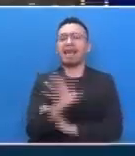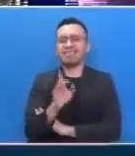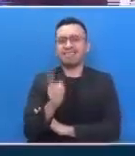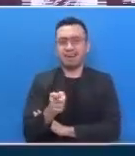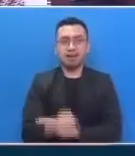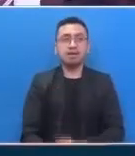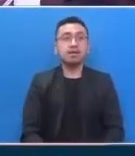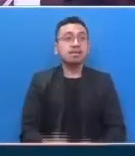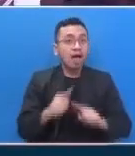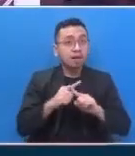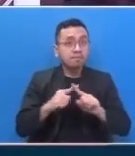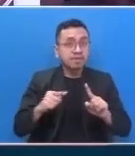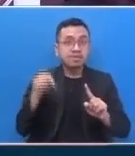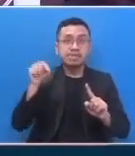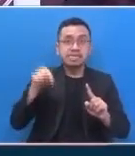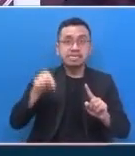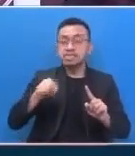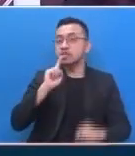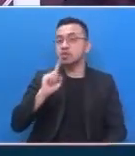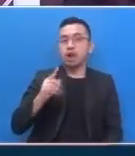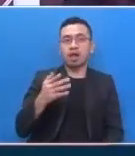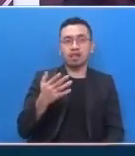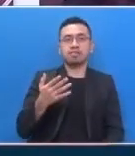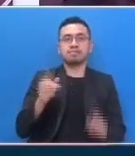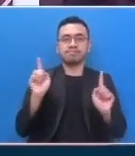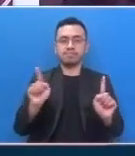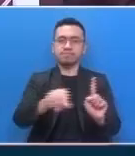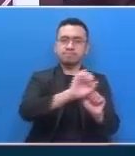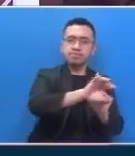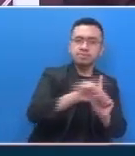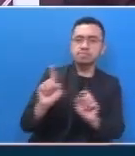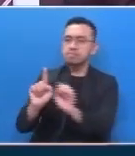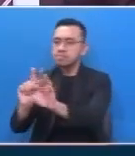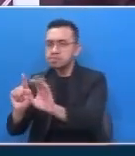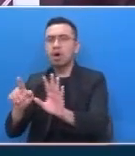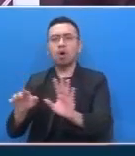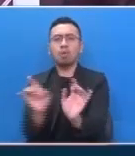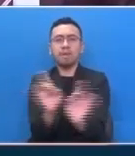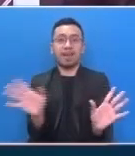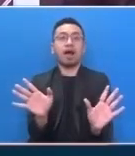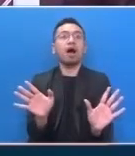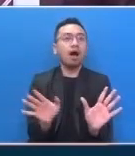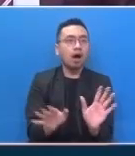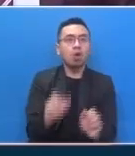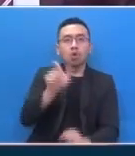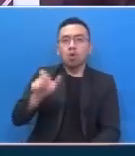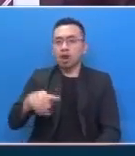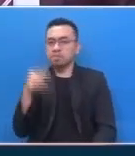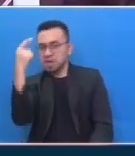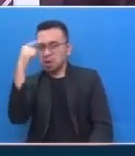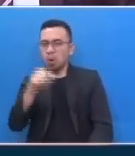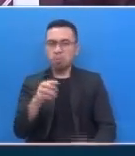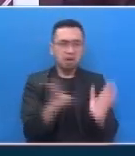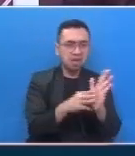perbedaan pendapat yang misalnya pernah ee melahirkan kekesalan itu kemudian digoreng oleh banyak pihak menjadi sebuah isu politik